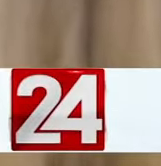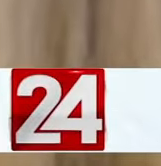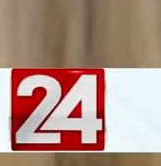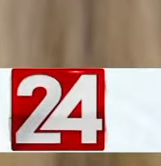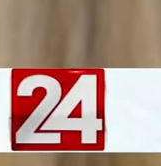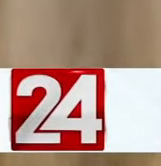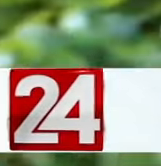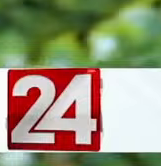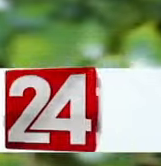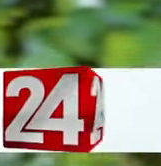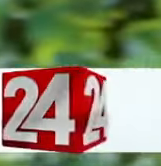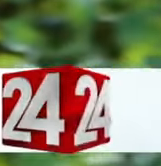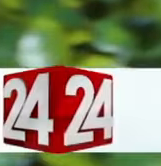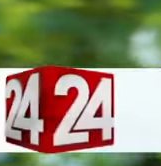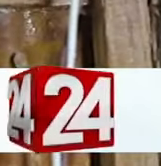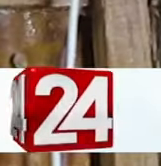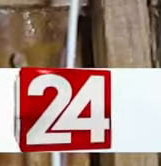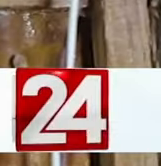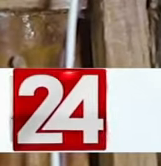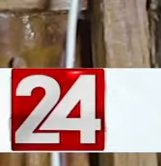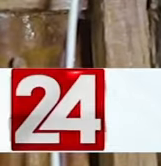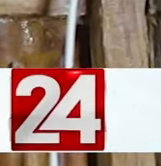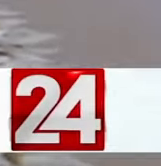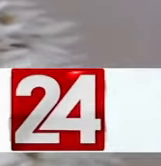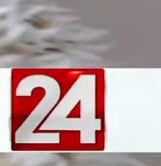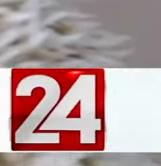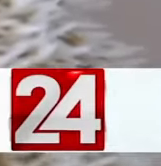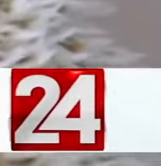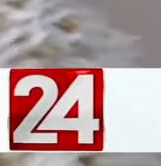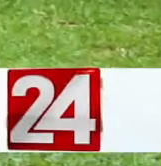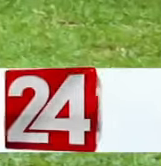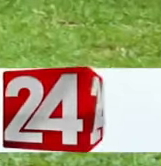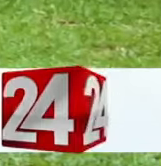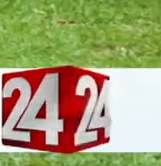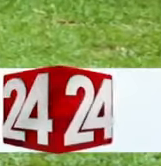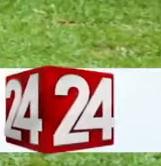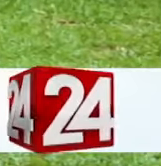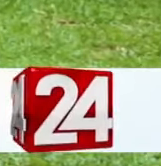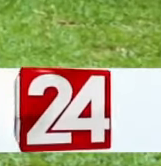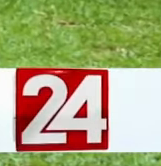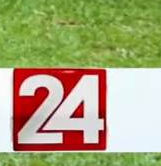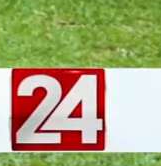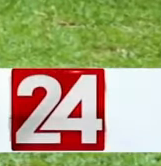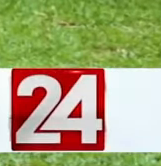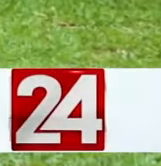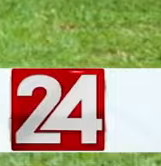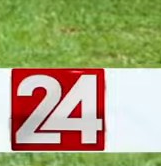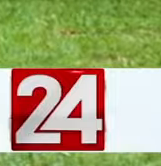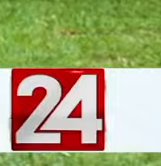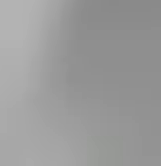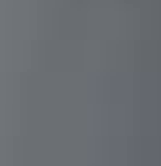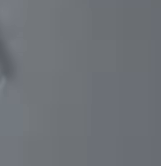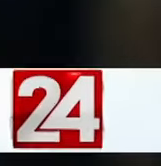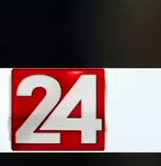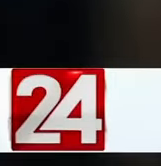E bakit nga ba may tinik-tinik ang hedgehog? Kuya Kim, ano na?